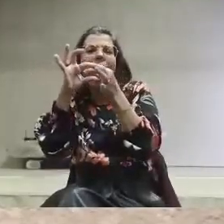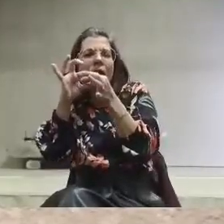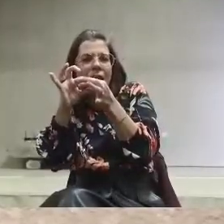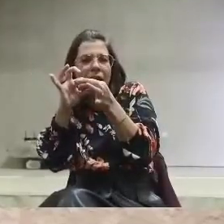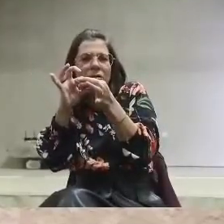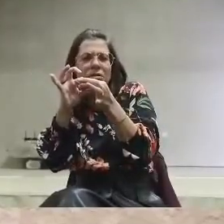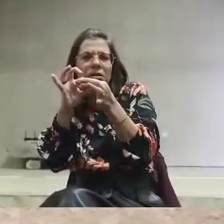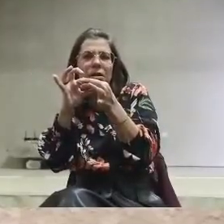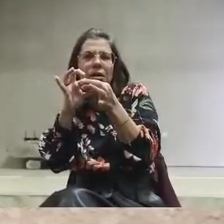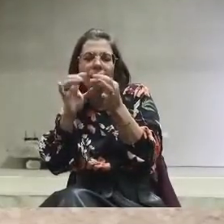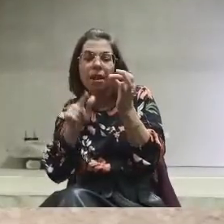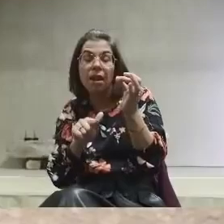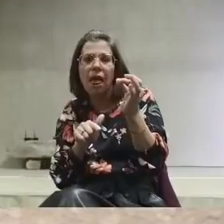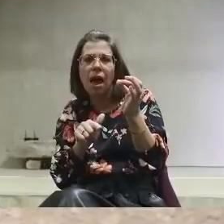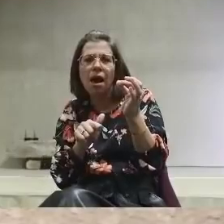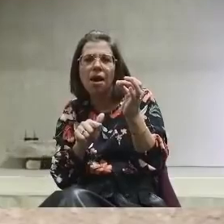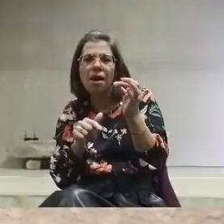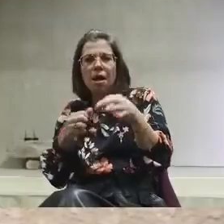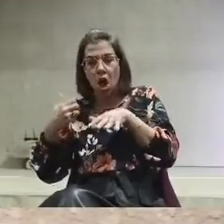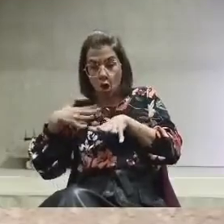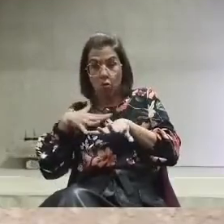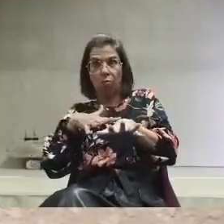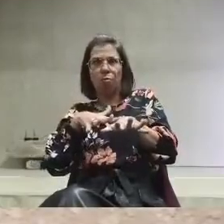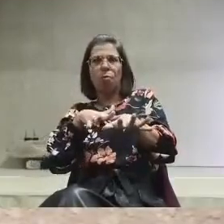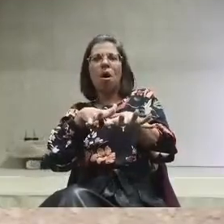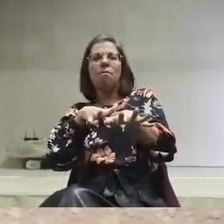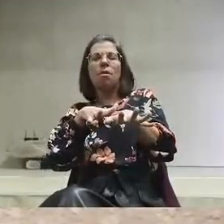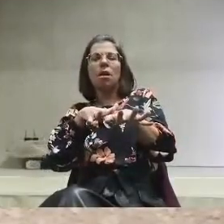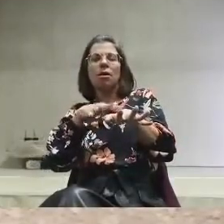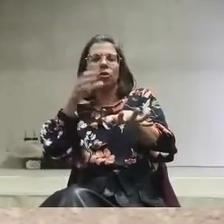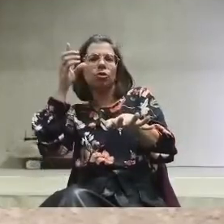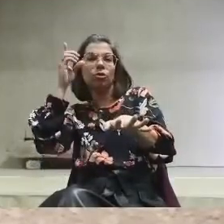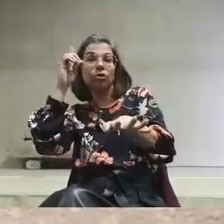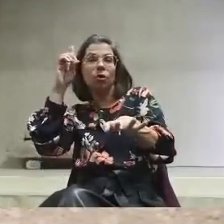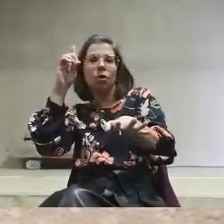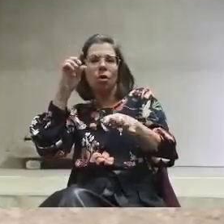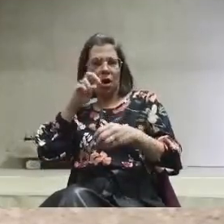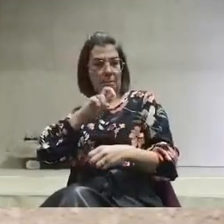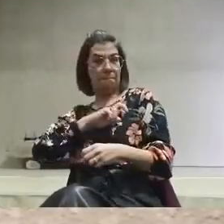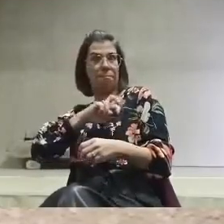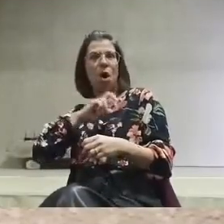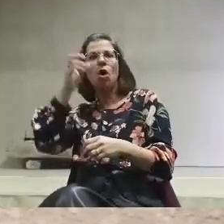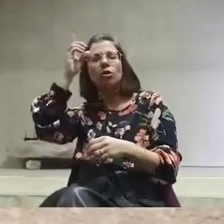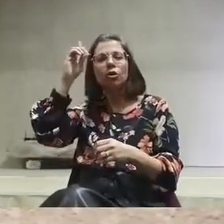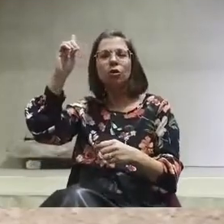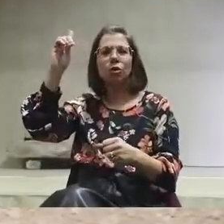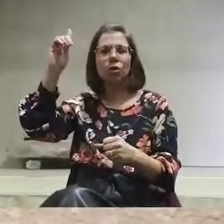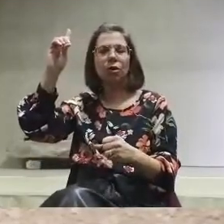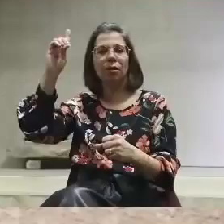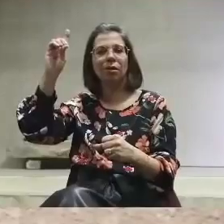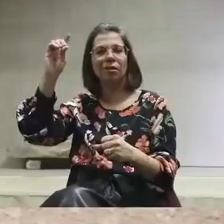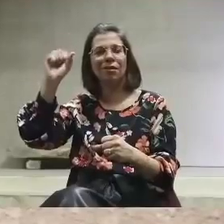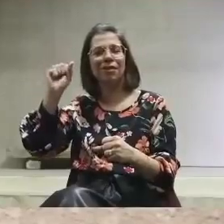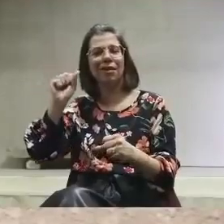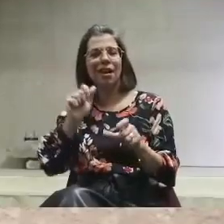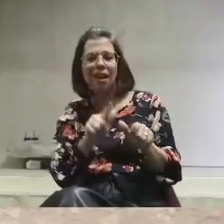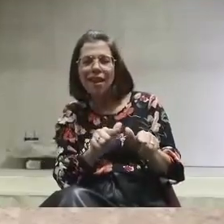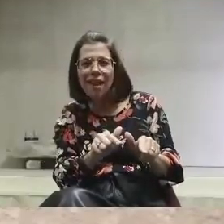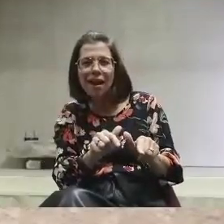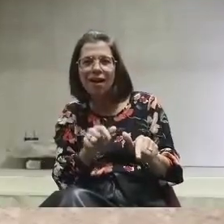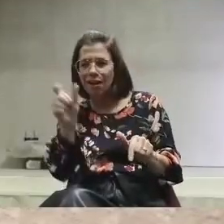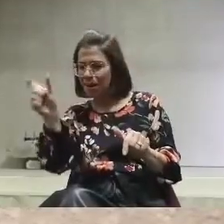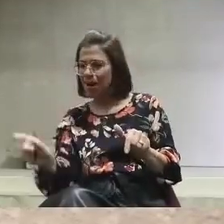pas le cœur de Dieu. Oui, sans la croix du calvaire, Dieu est